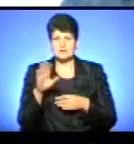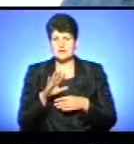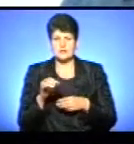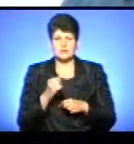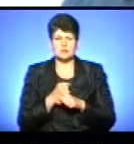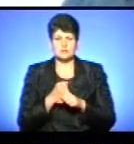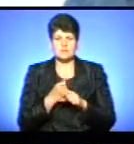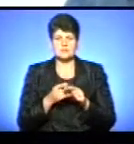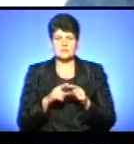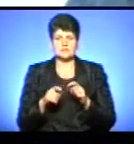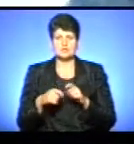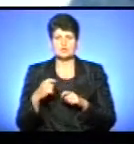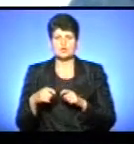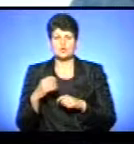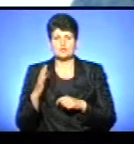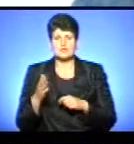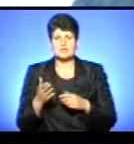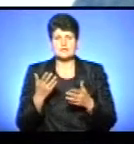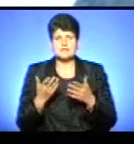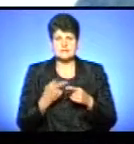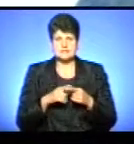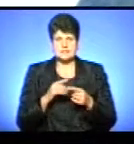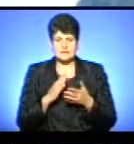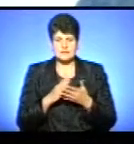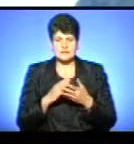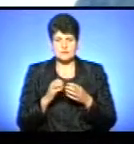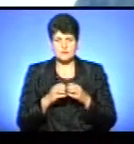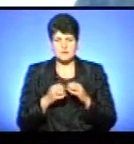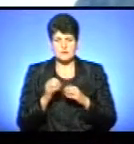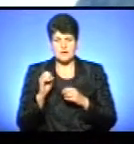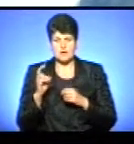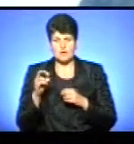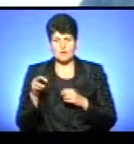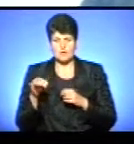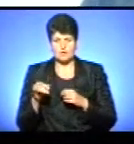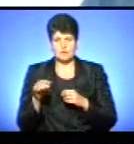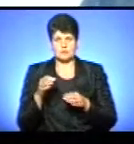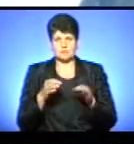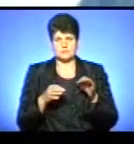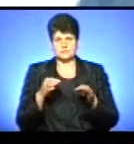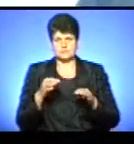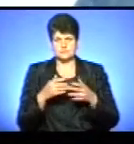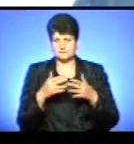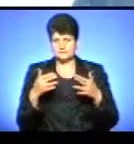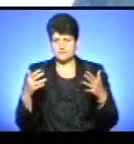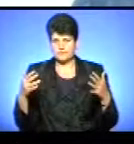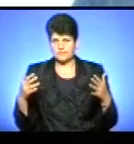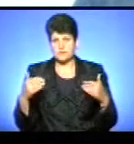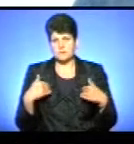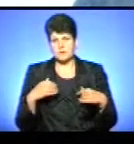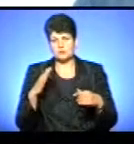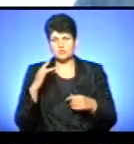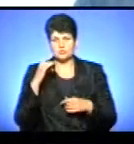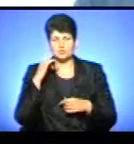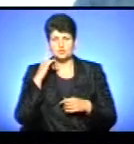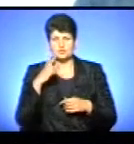таких правопорушень. Тому що це є загроза екології, загроза навколишньому середовищу. І ми будемо думати,